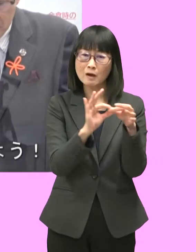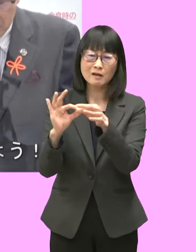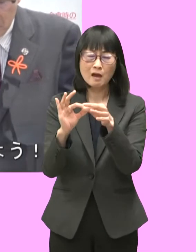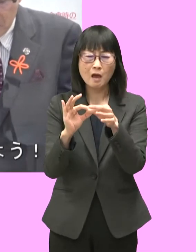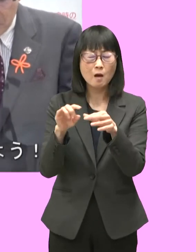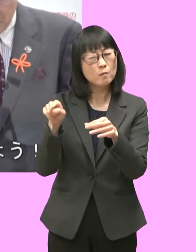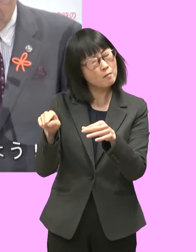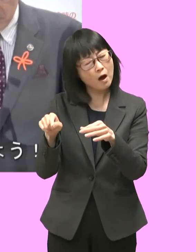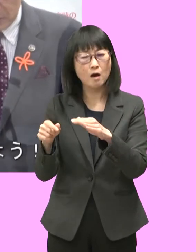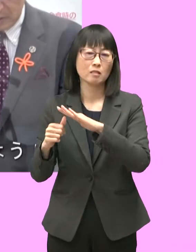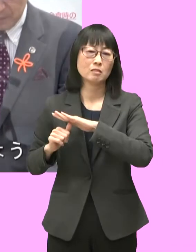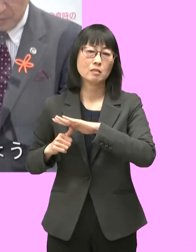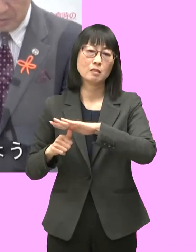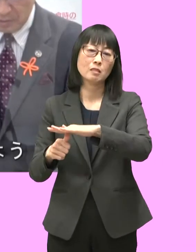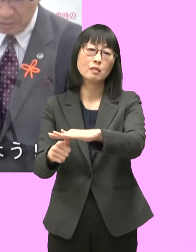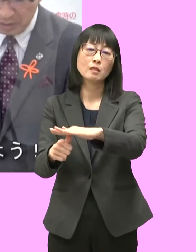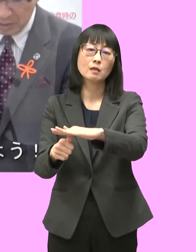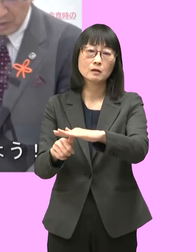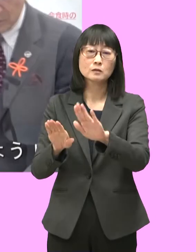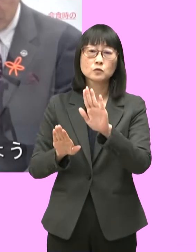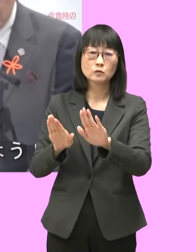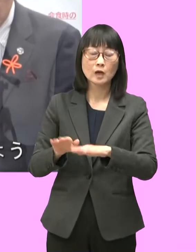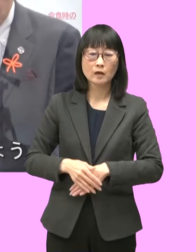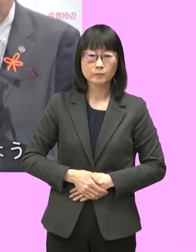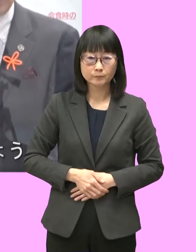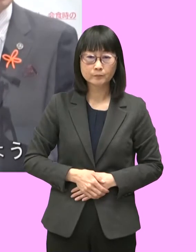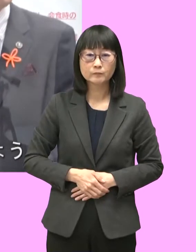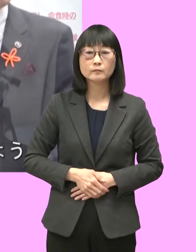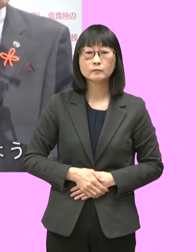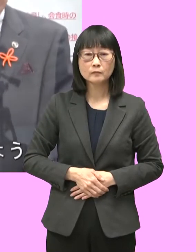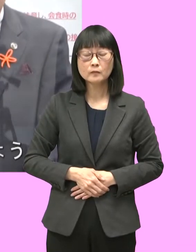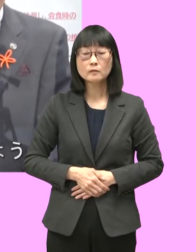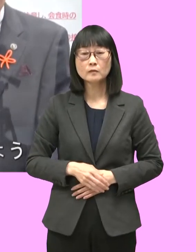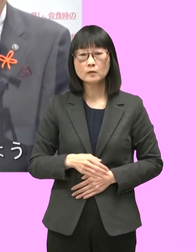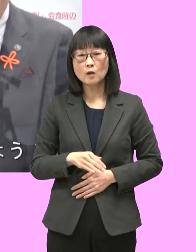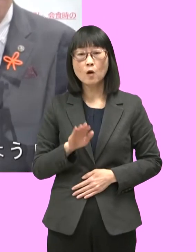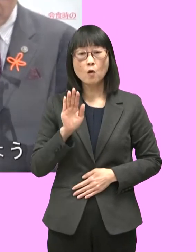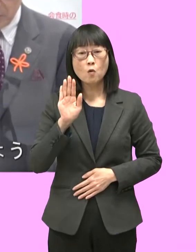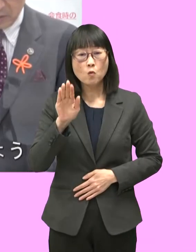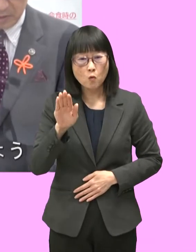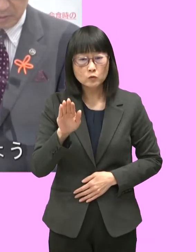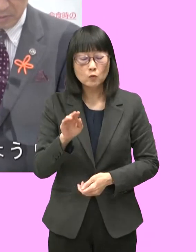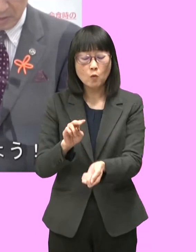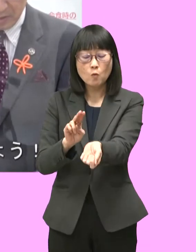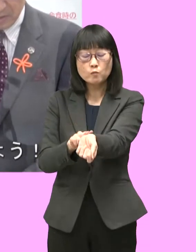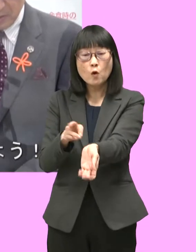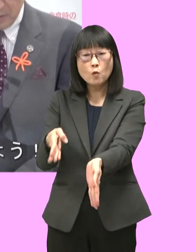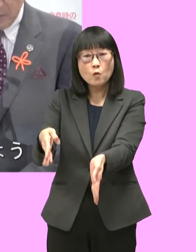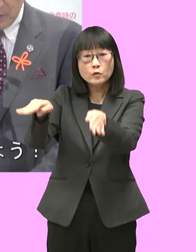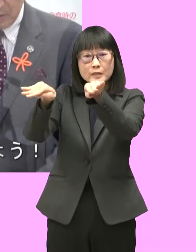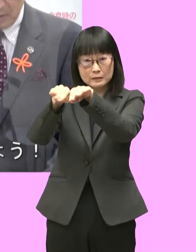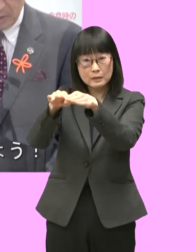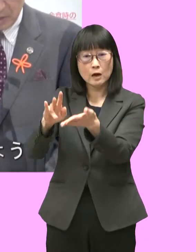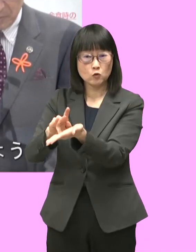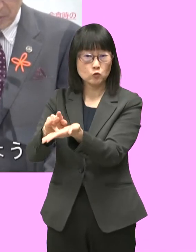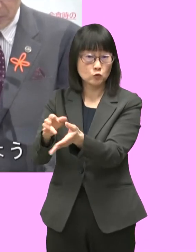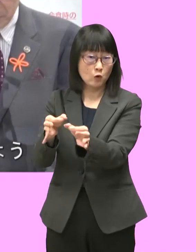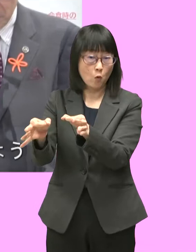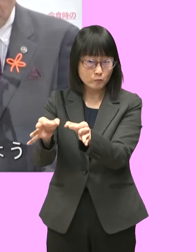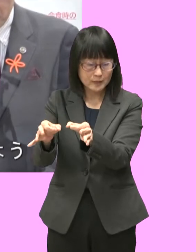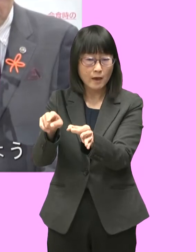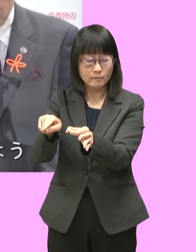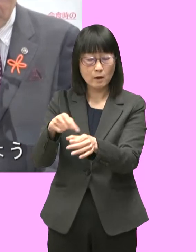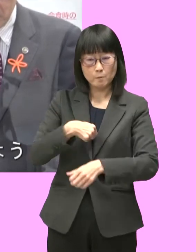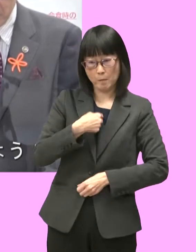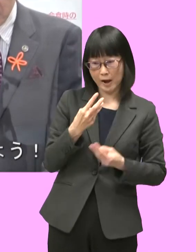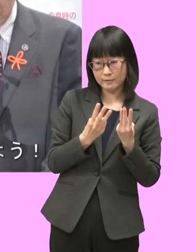現在はですね、10月の20日から専用のカードリーダーが設置された医療機関や薬局で、マイナンバーカードを